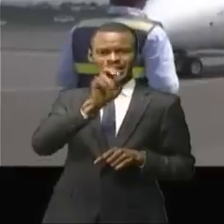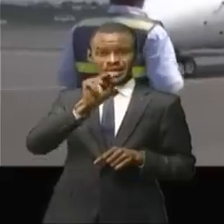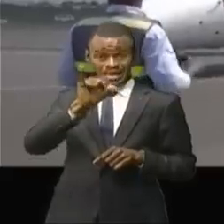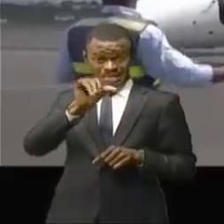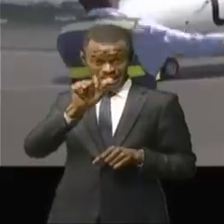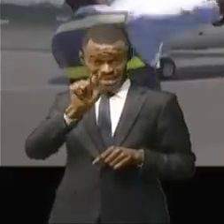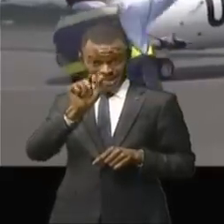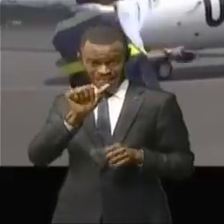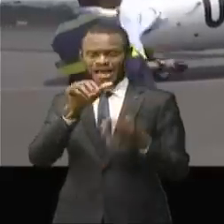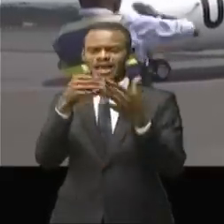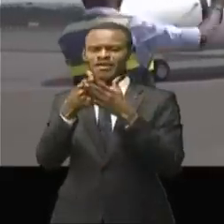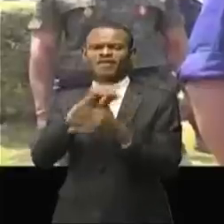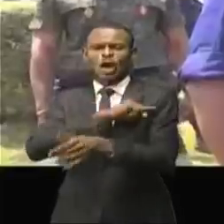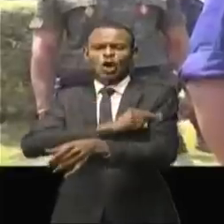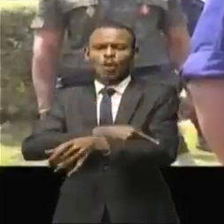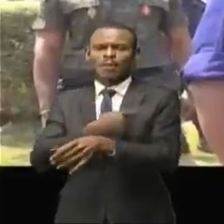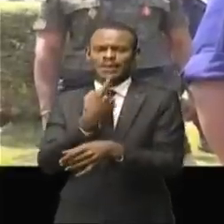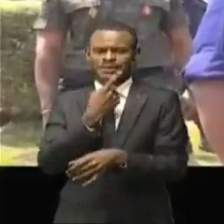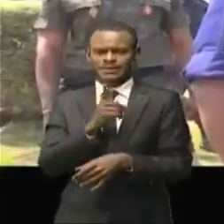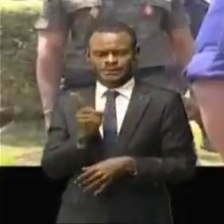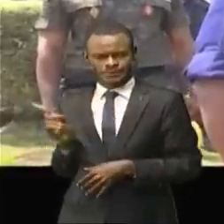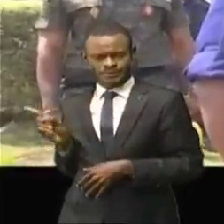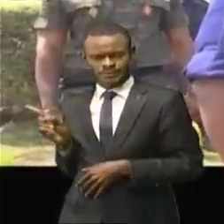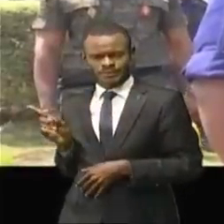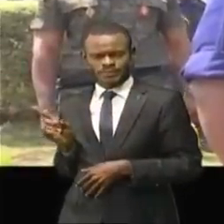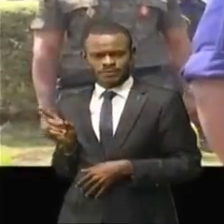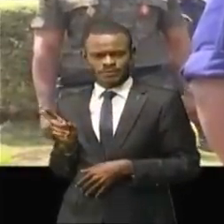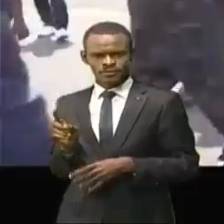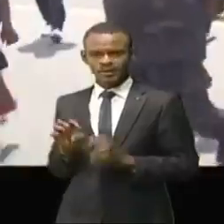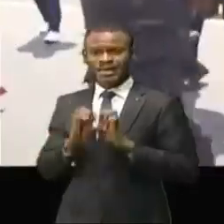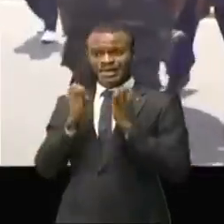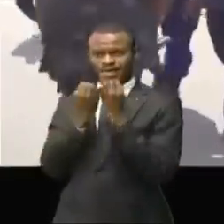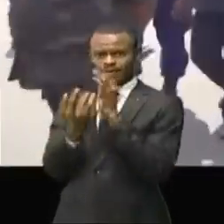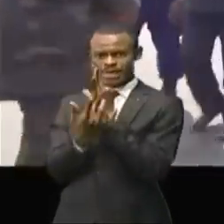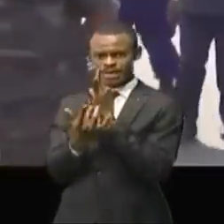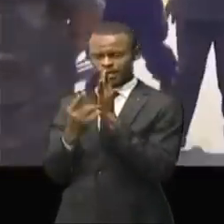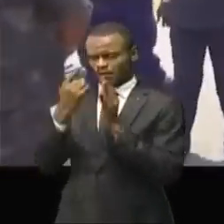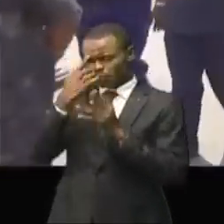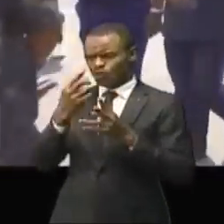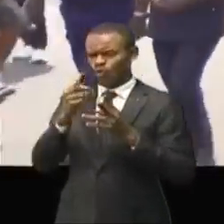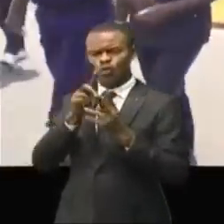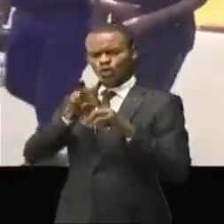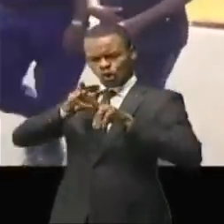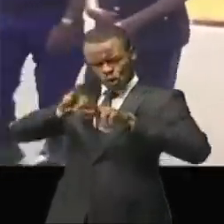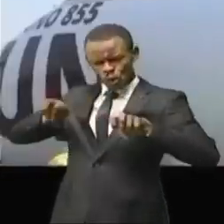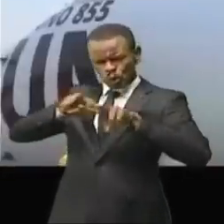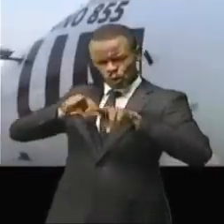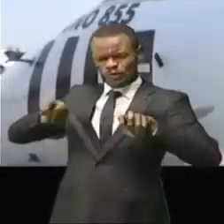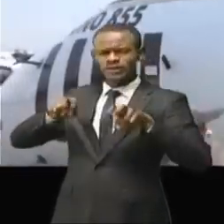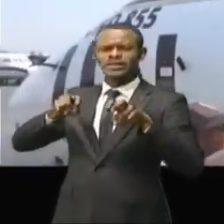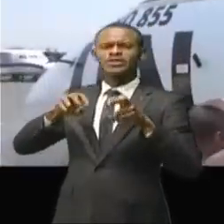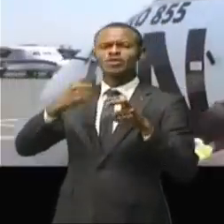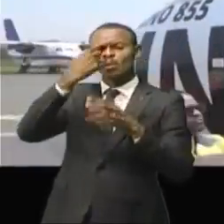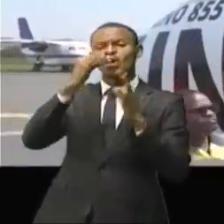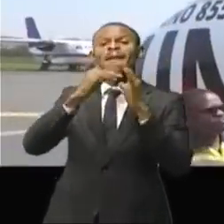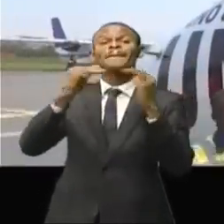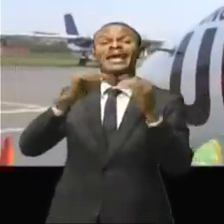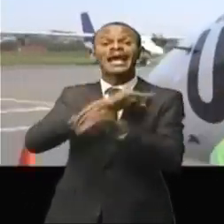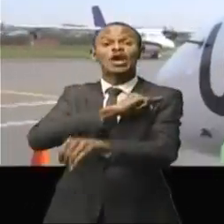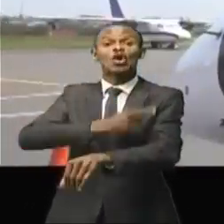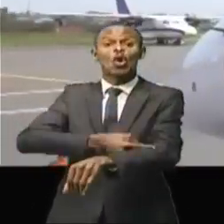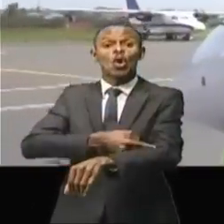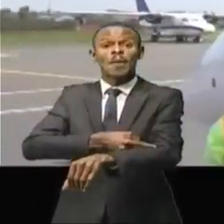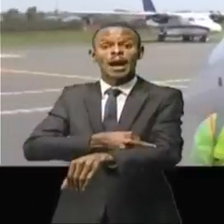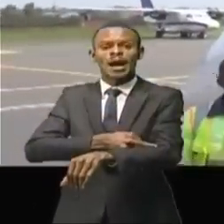les équipes techniques de consultations pour la paix dans l'Est de la RDC sont à pied d'oeuvre sous la supervision des facilitateurs